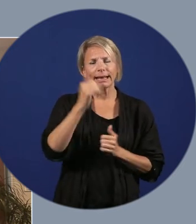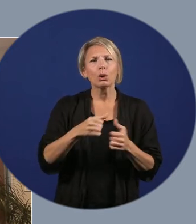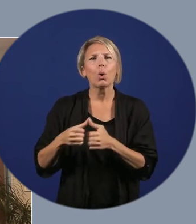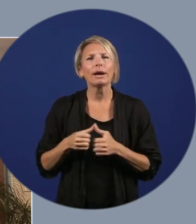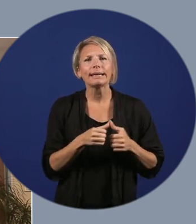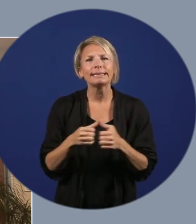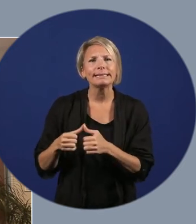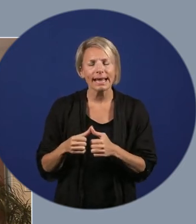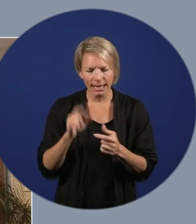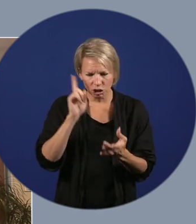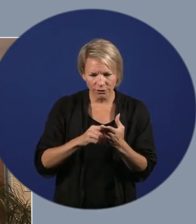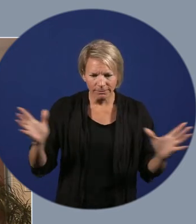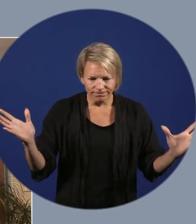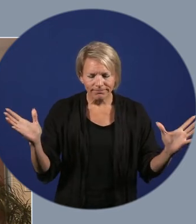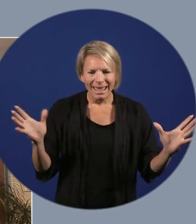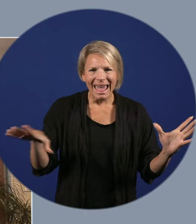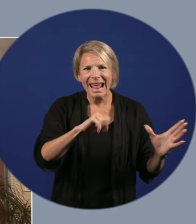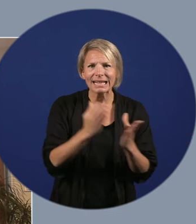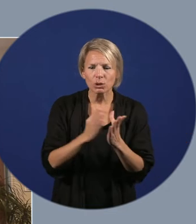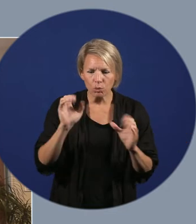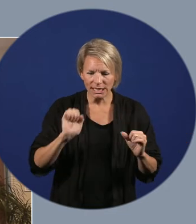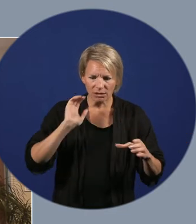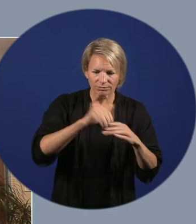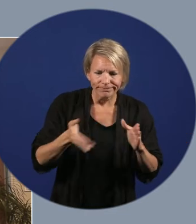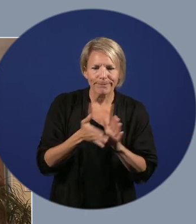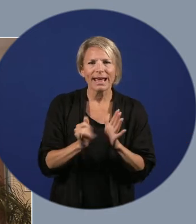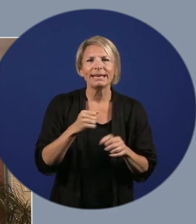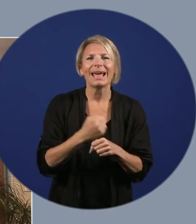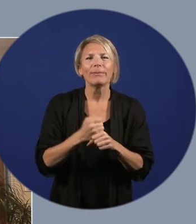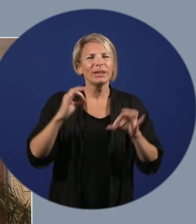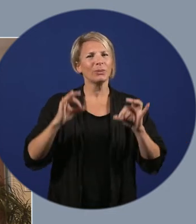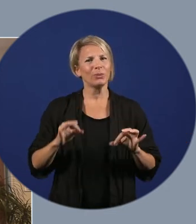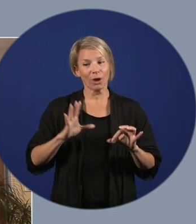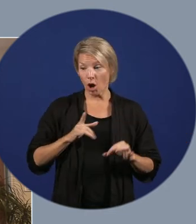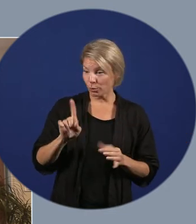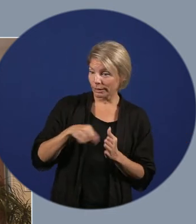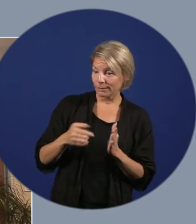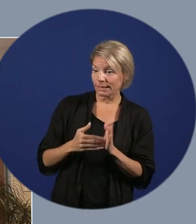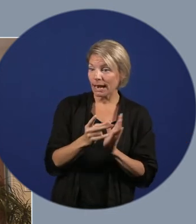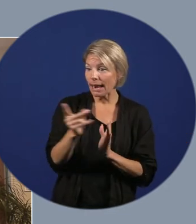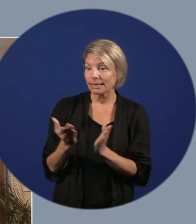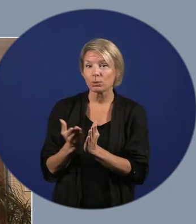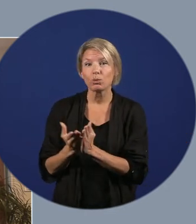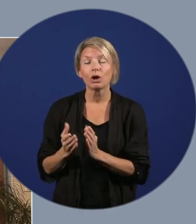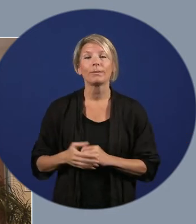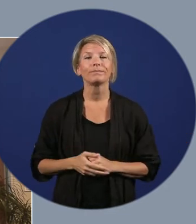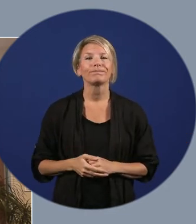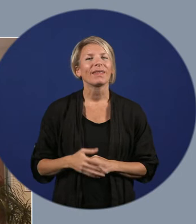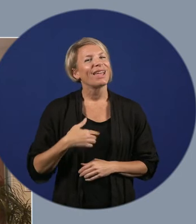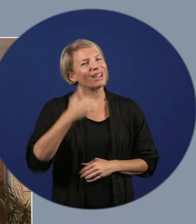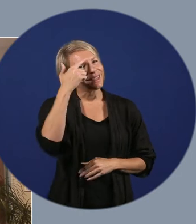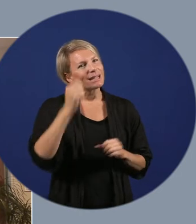med hela skolan i det här arbetet? Och har du några tips till andra skolor? Jag tänker att man ska säga det som